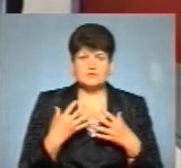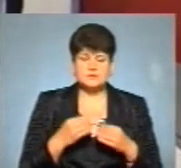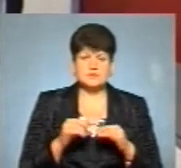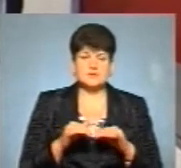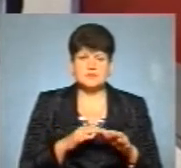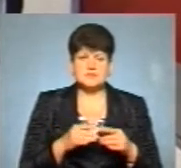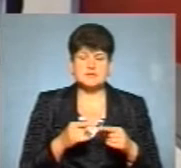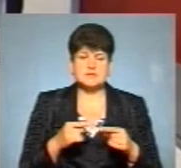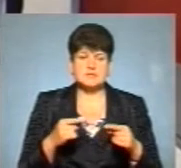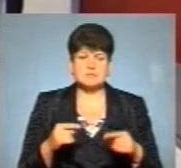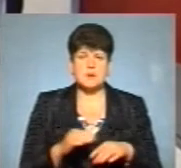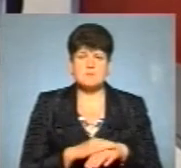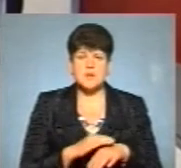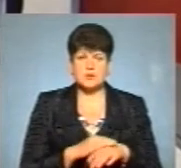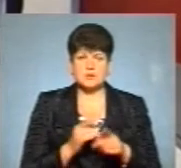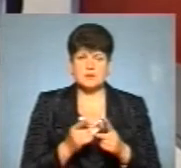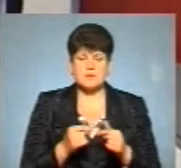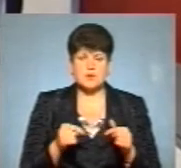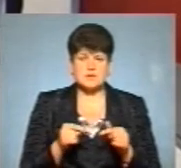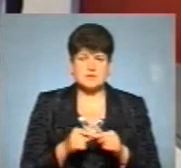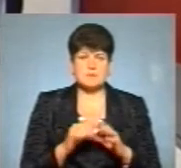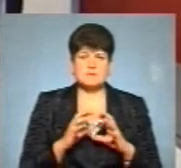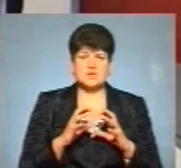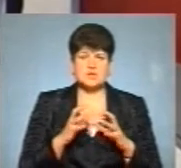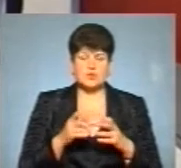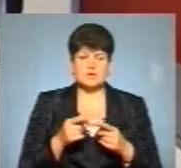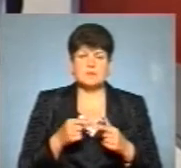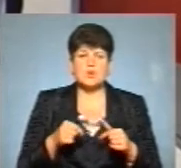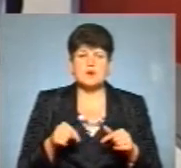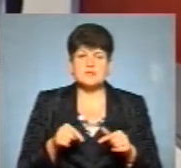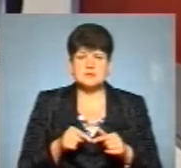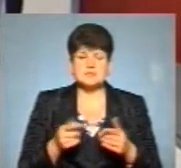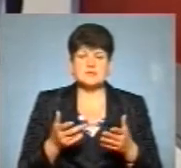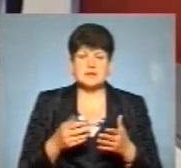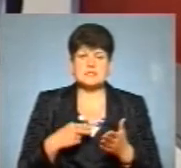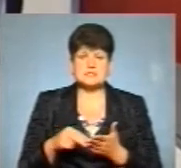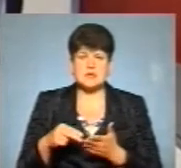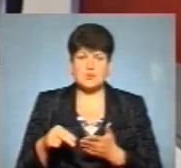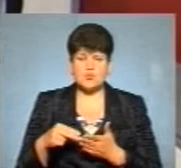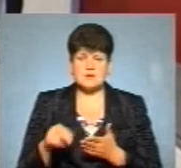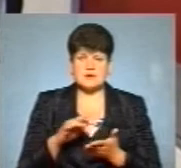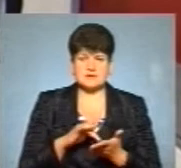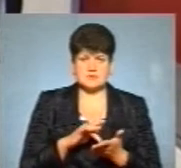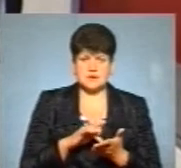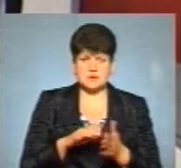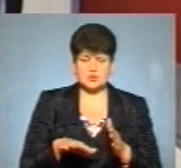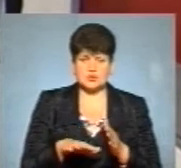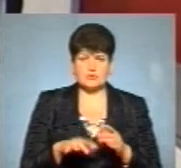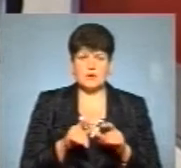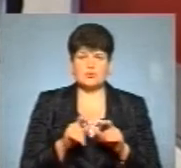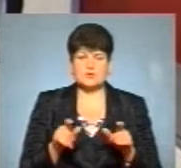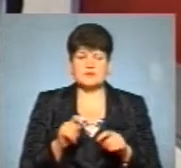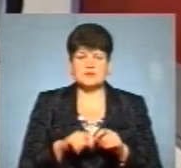з різними благодійними організаціями, міжнародними організаціями, які закуплять централізовано для пунктів